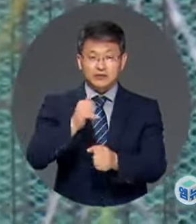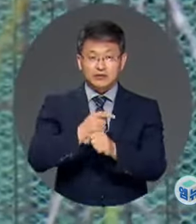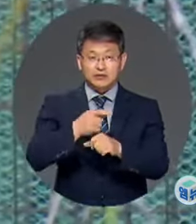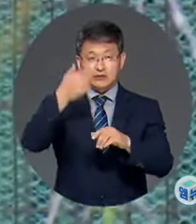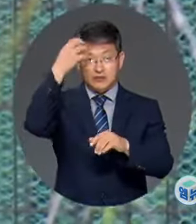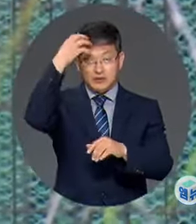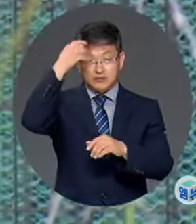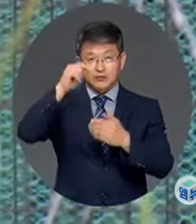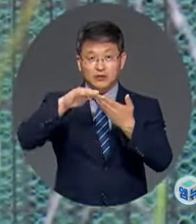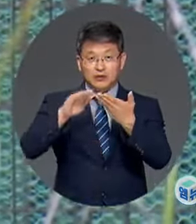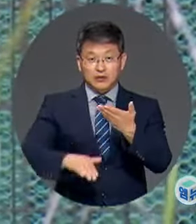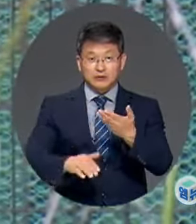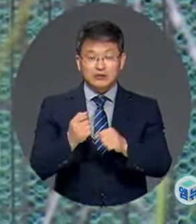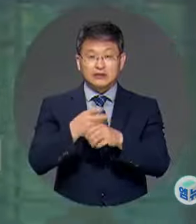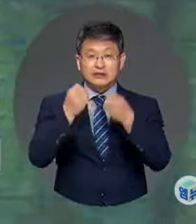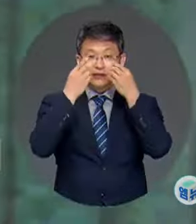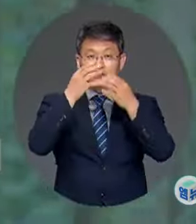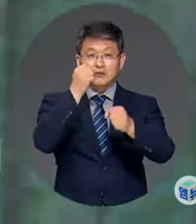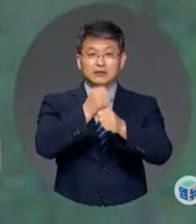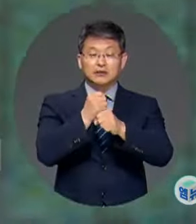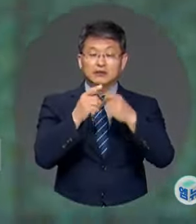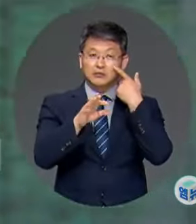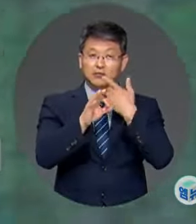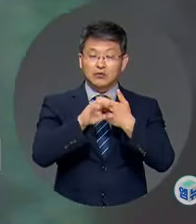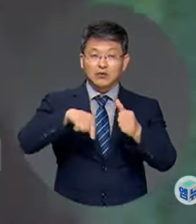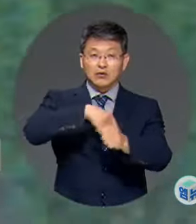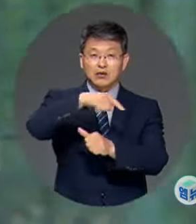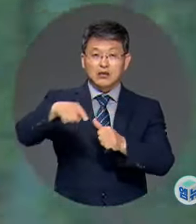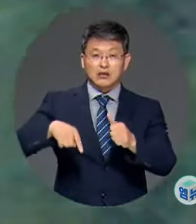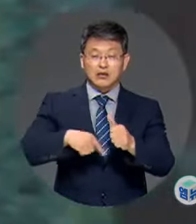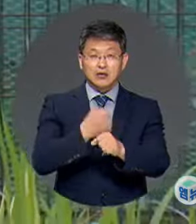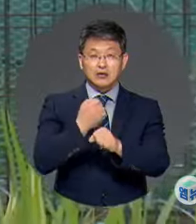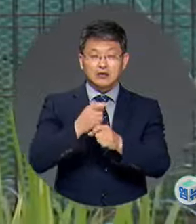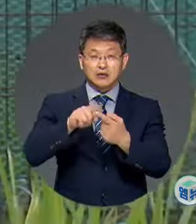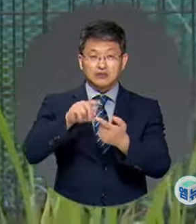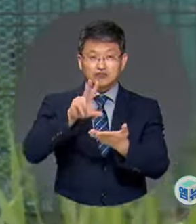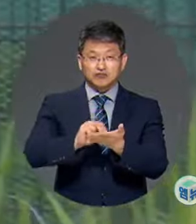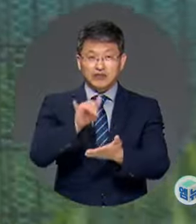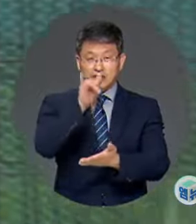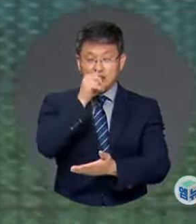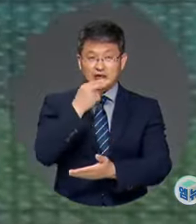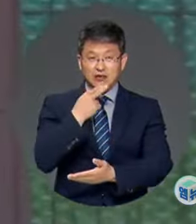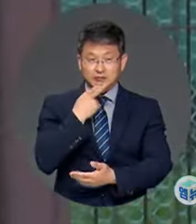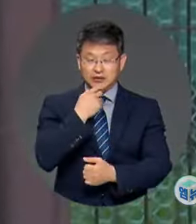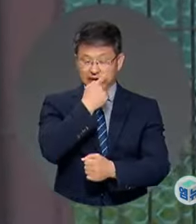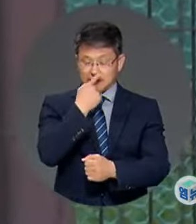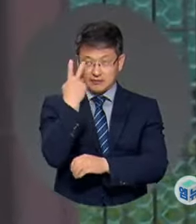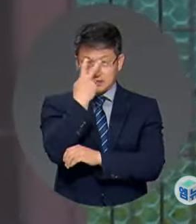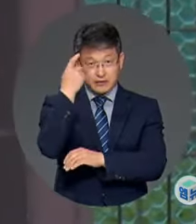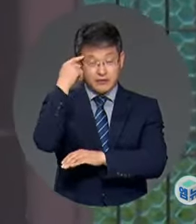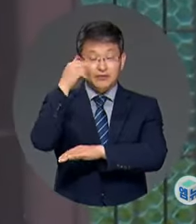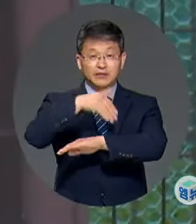지은 높이를 낮춰 재설치하고 방장과 주변 환경에 문제가 없는지도 면밀히 살펴볼